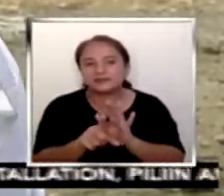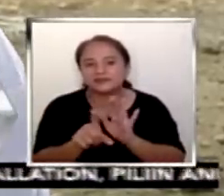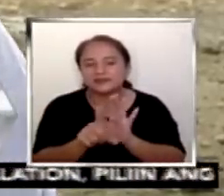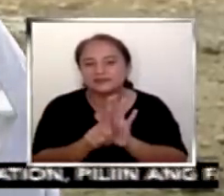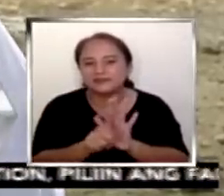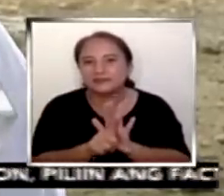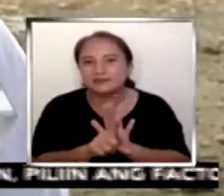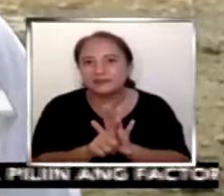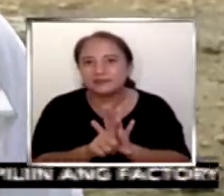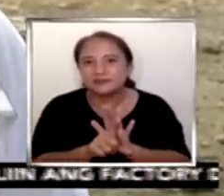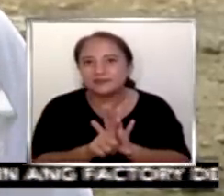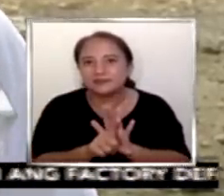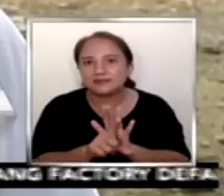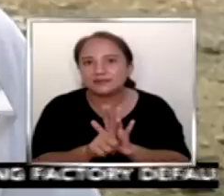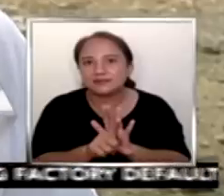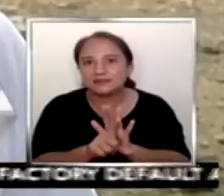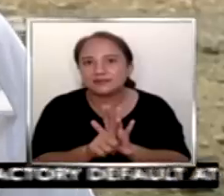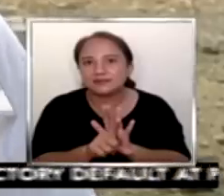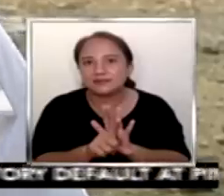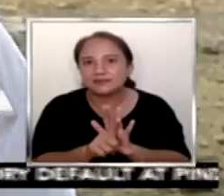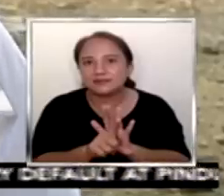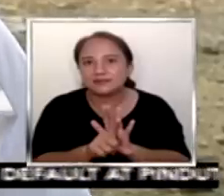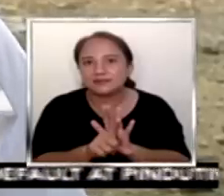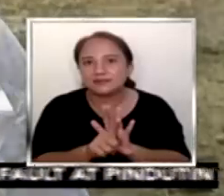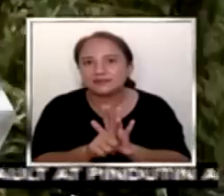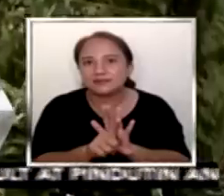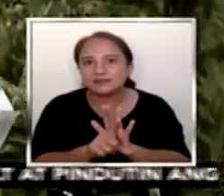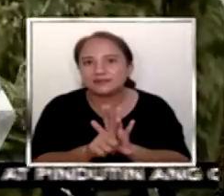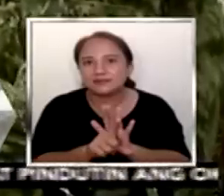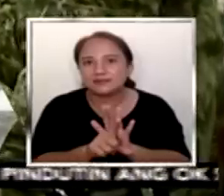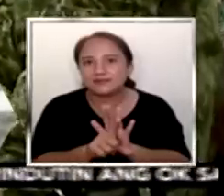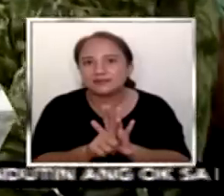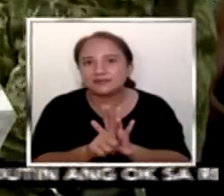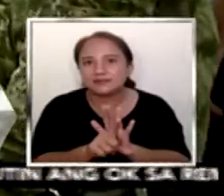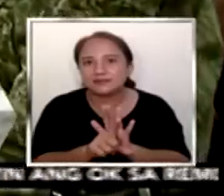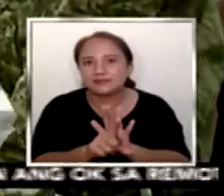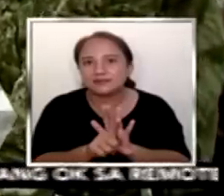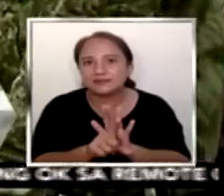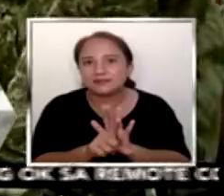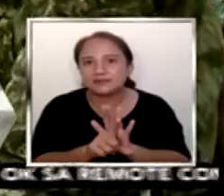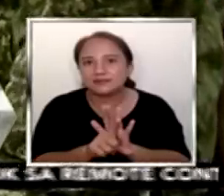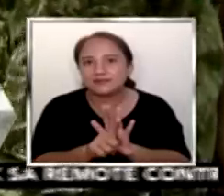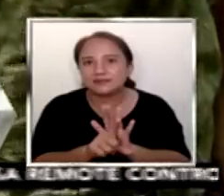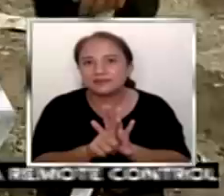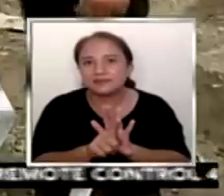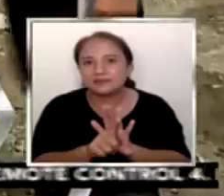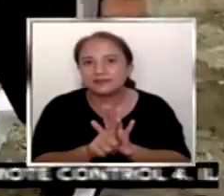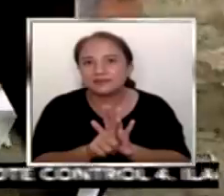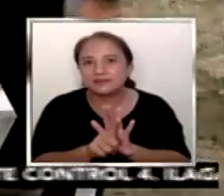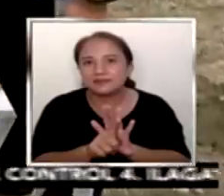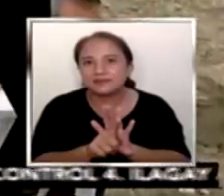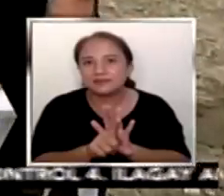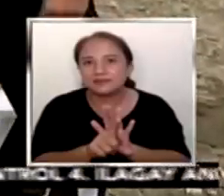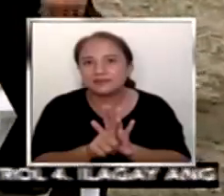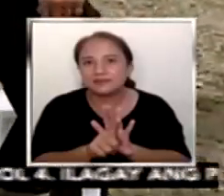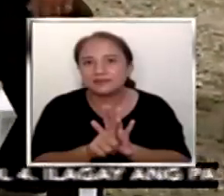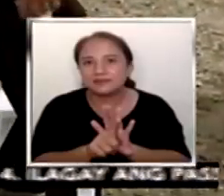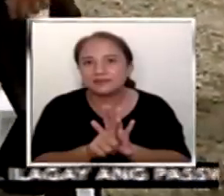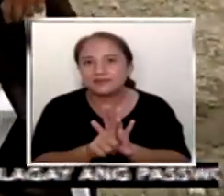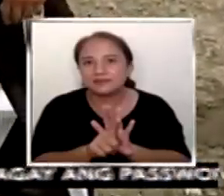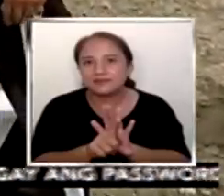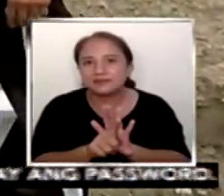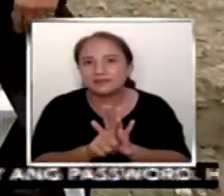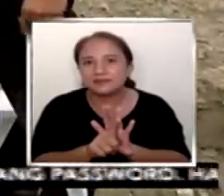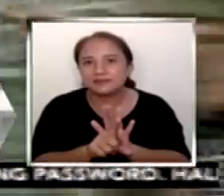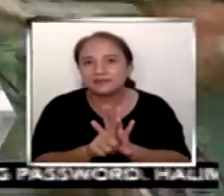nila, sa susunod po ay magkakaroon na talaga ng disciplinary action. Muling nagpaalala ang mga otoridad sa mga magulang at kabataan na